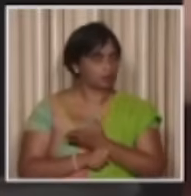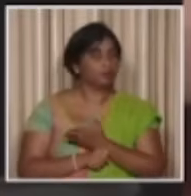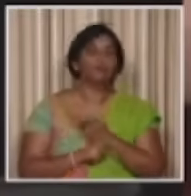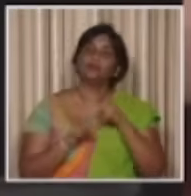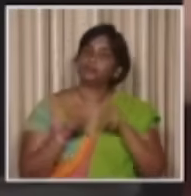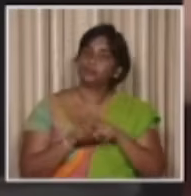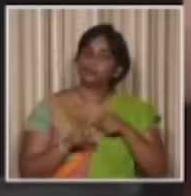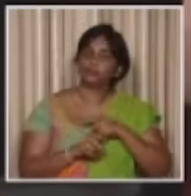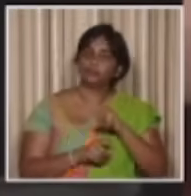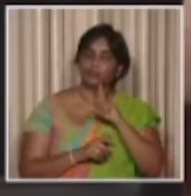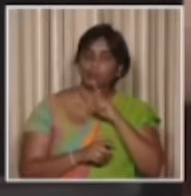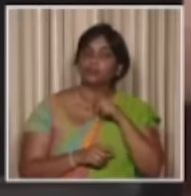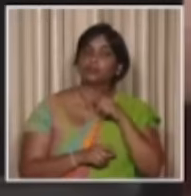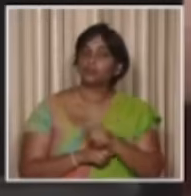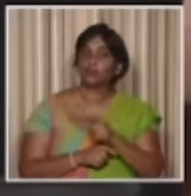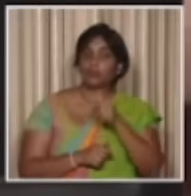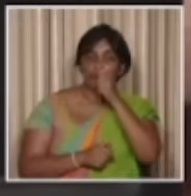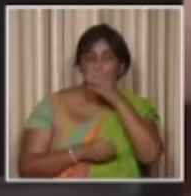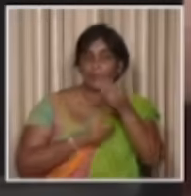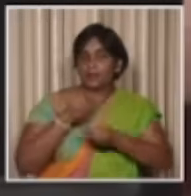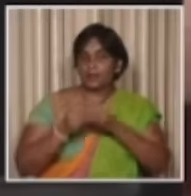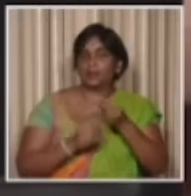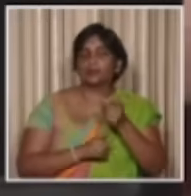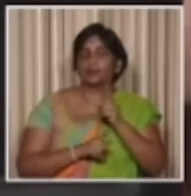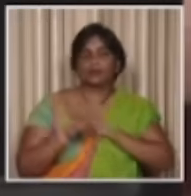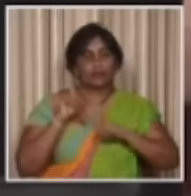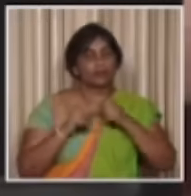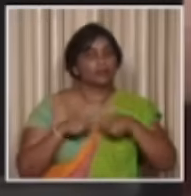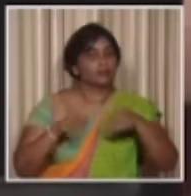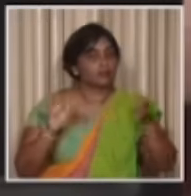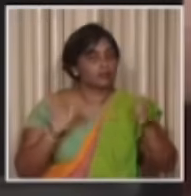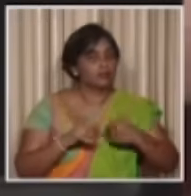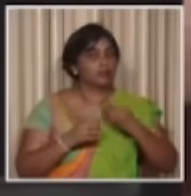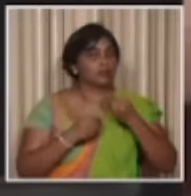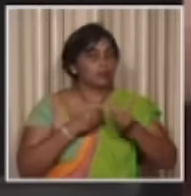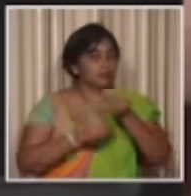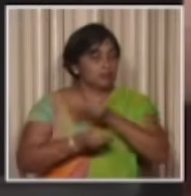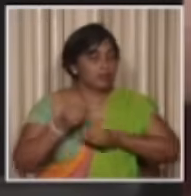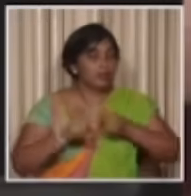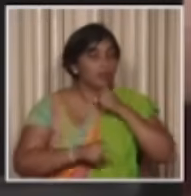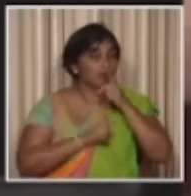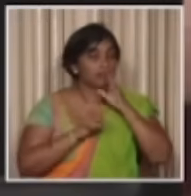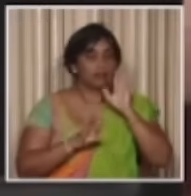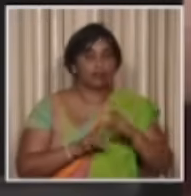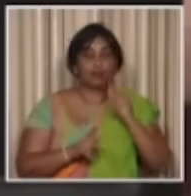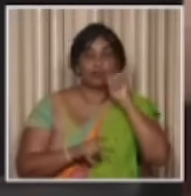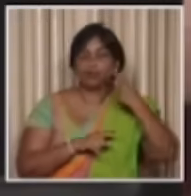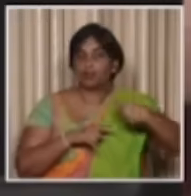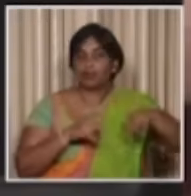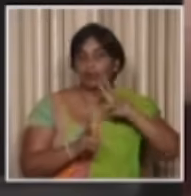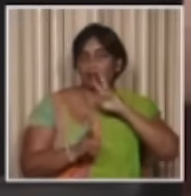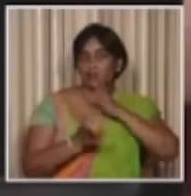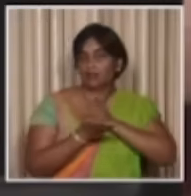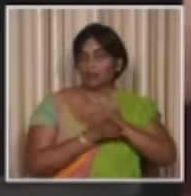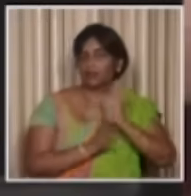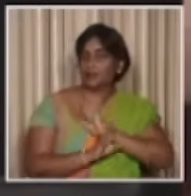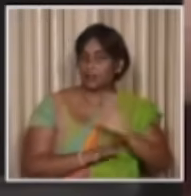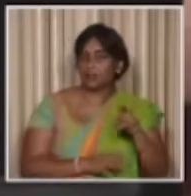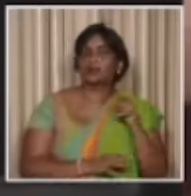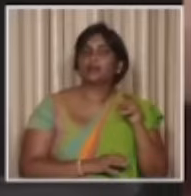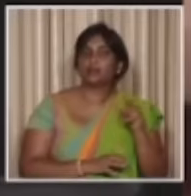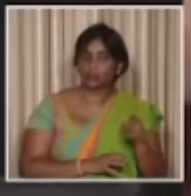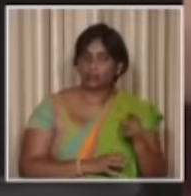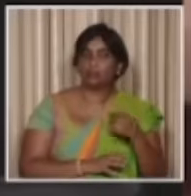ඒ හින්දා මම කියනවා මේක ඩීල් දේශපාලන කතාවක්. තව දුරටත් මෙහෙම ඩීල් දේශපාලන කතා කරලා ජනතාව රවට්ටන්න කටයුතු කරන්න එපා